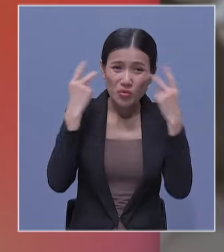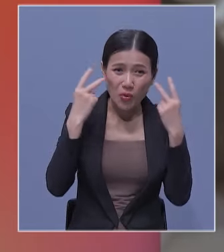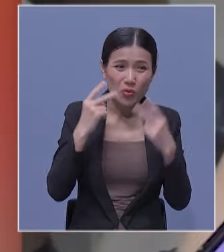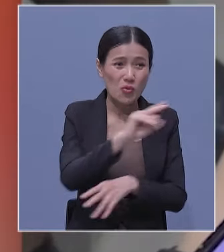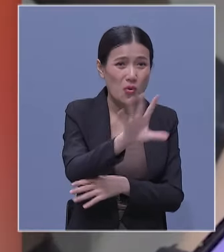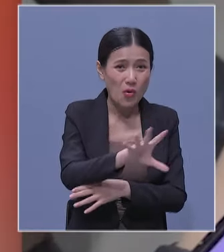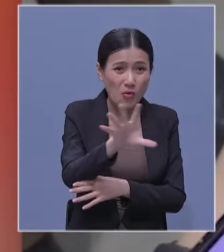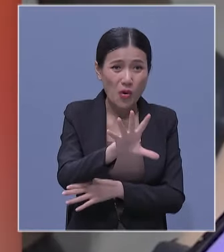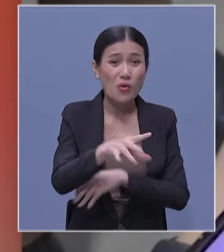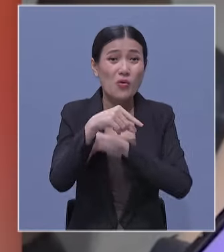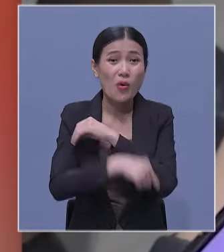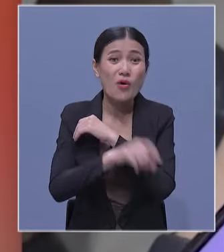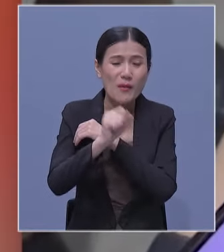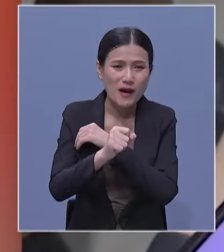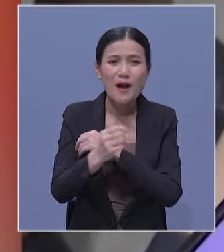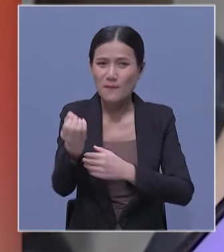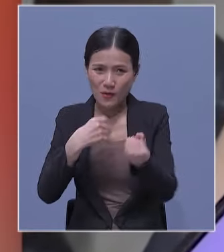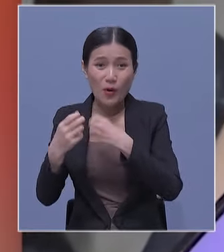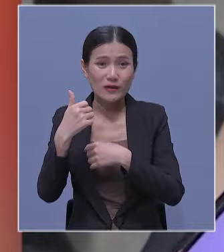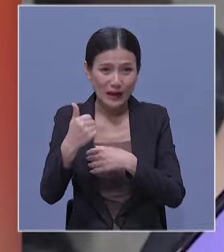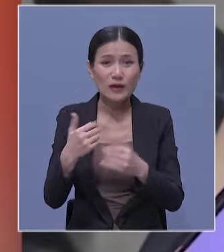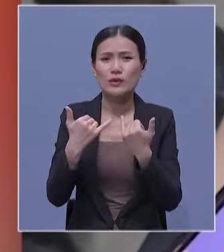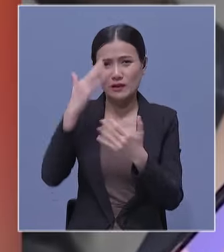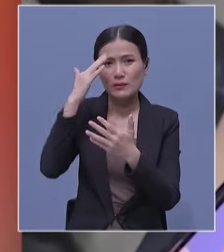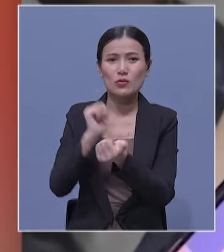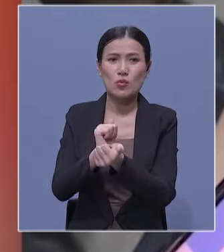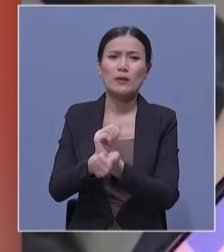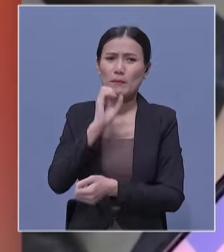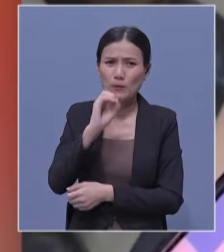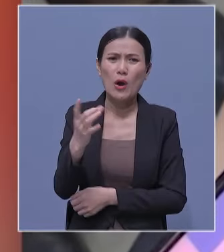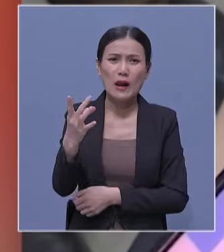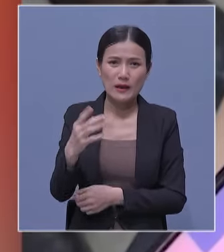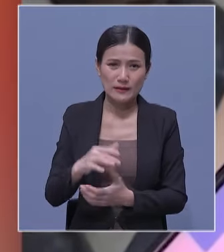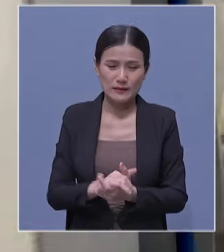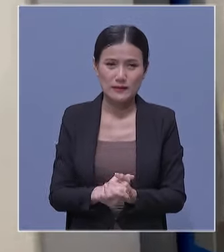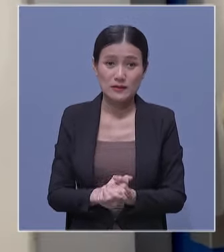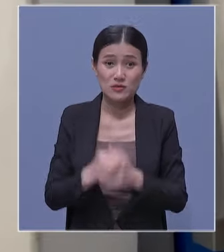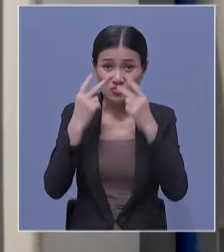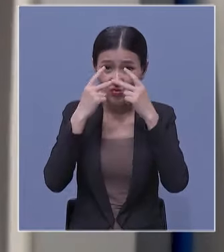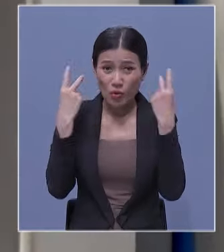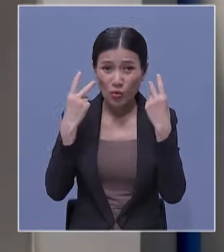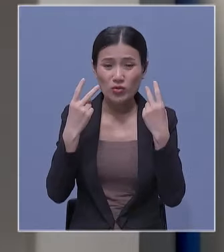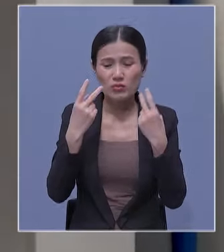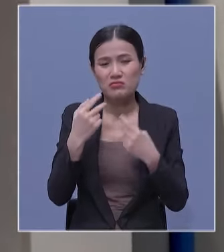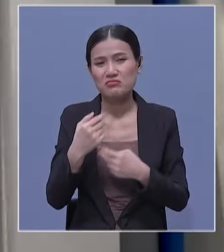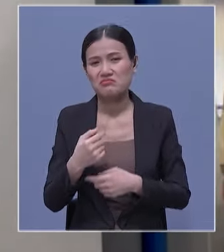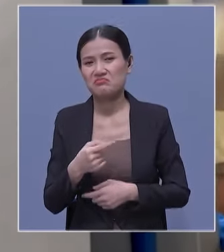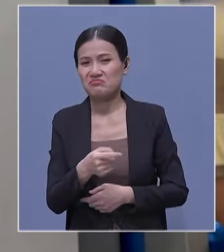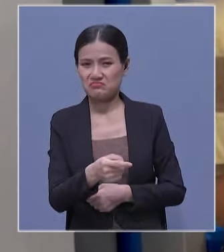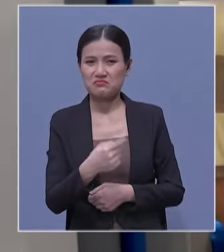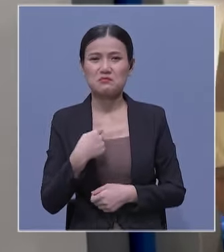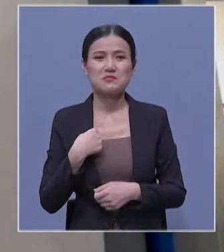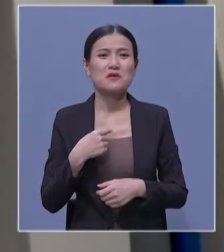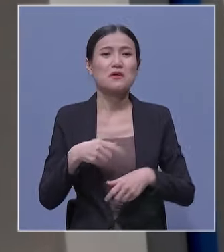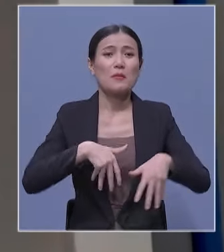ออนไลน์แบบนี้ซึ่งทางตำรวจออกมาบอกแล้วว่ามิจฉาชีพก็เลยเอาอันเนี้ยไปเป็นกลโกงไปหลอกประชาชนที่